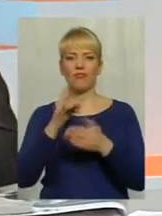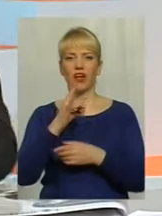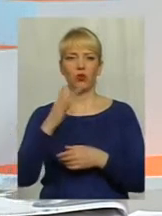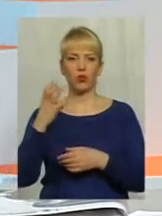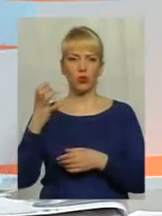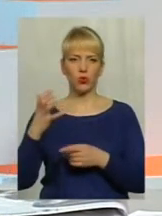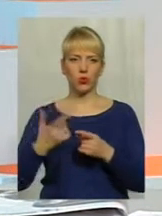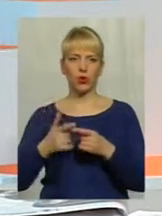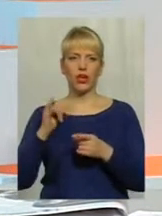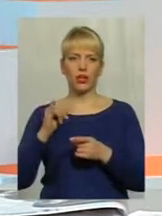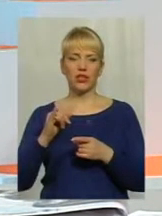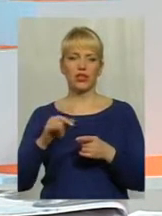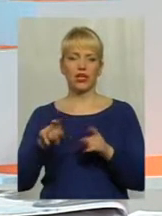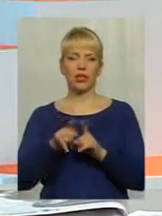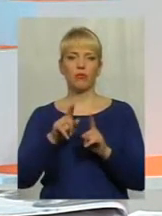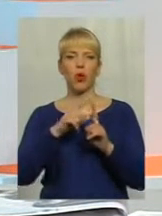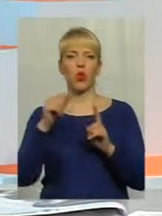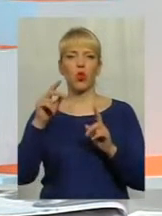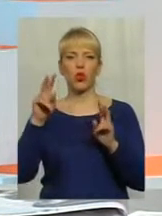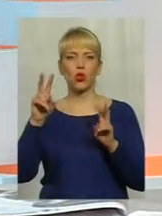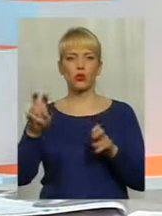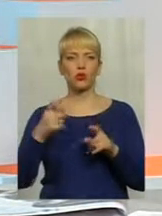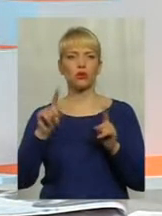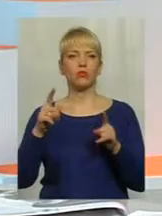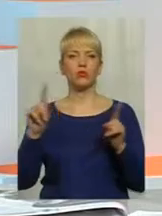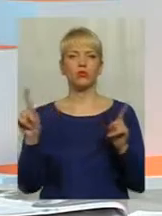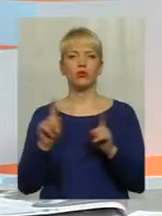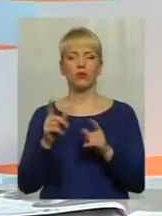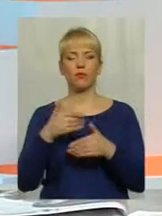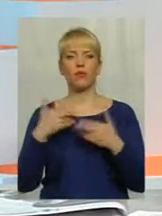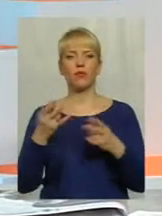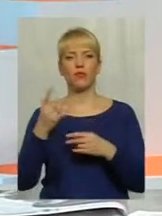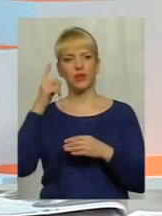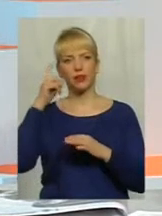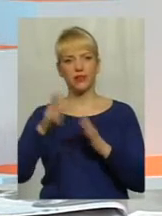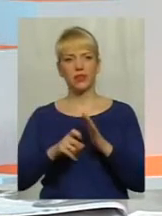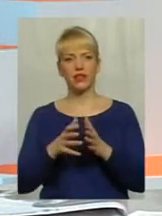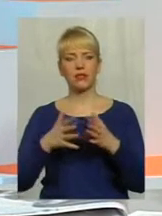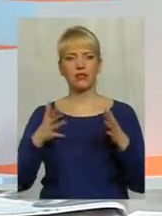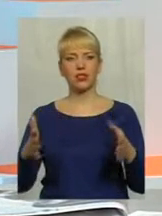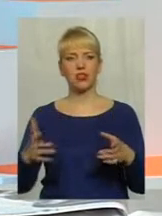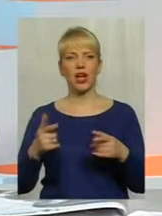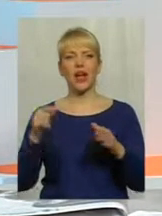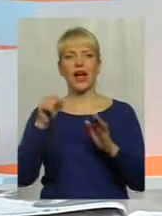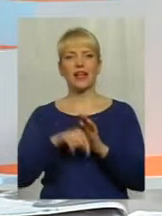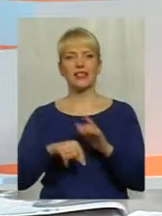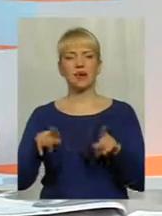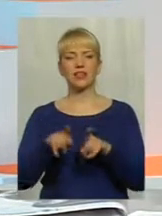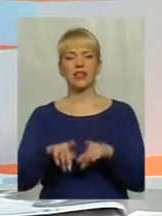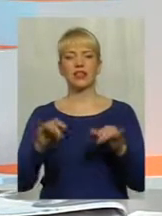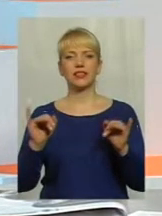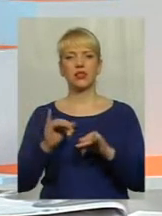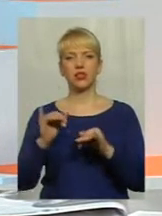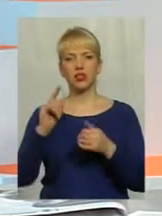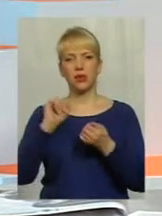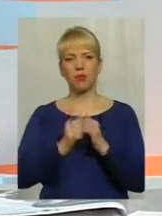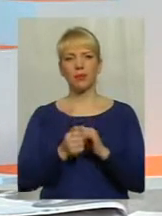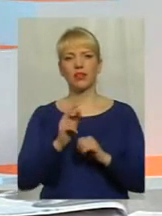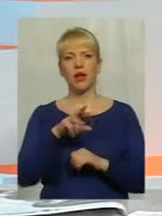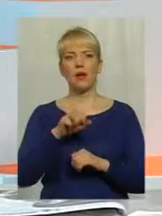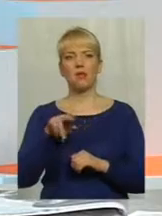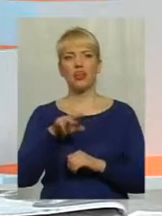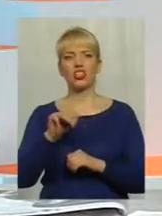лозумом, тому що ми повинні і пізнавати більше. А саме ось такі історичні пам'ятки, як Меджибіщ,